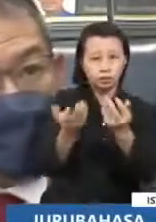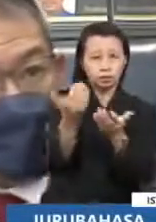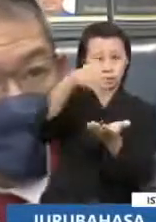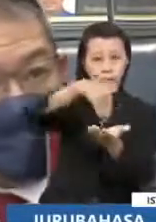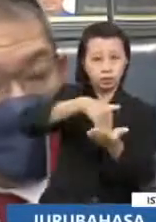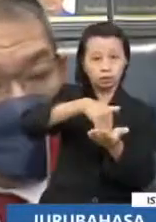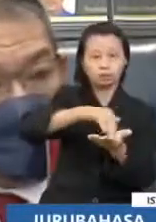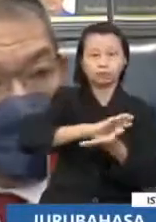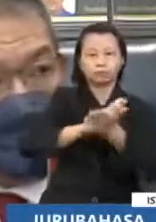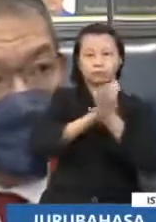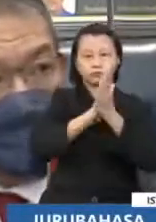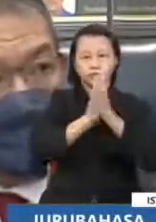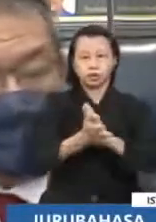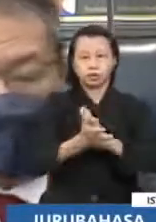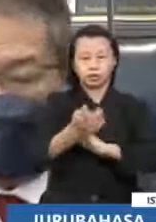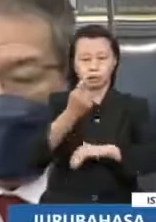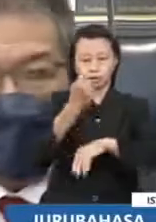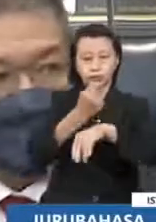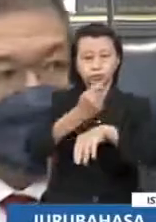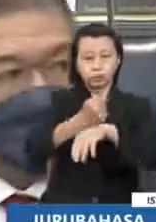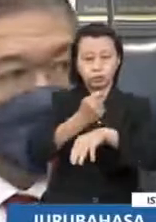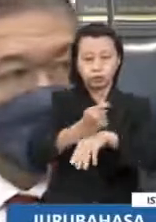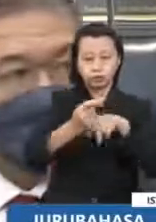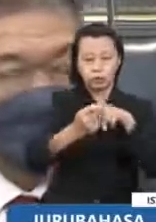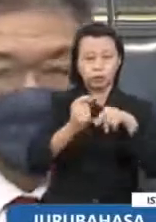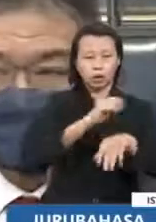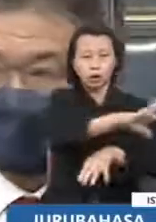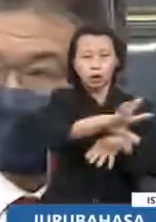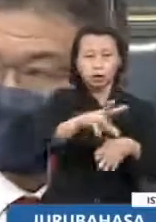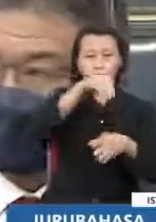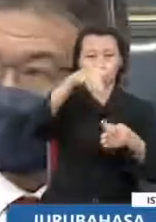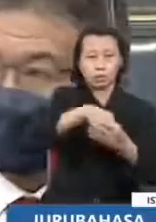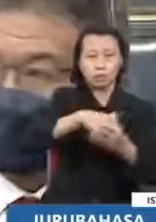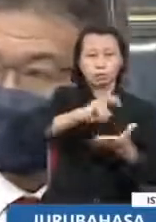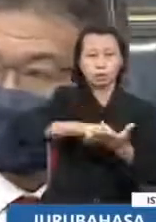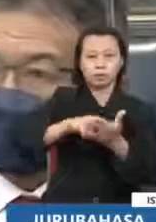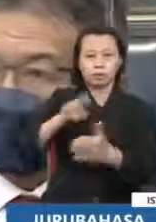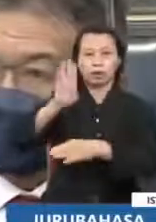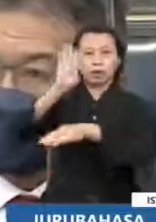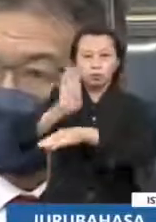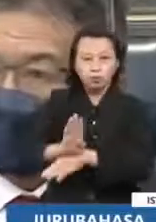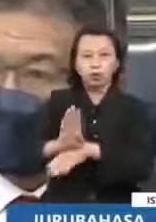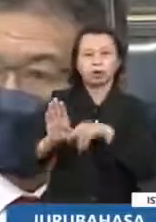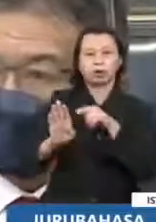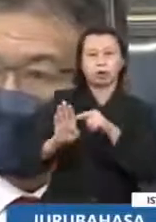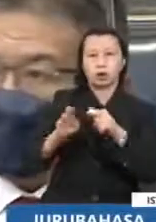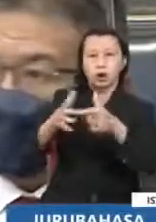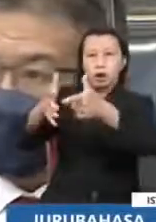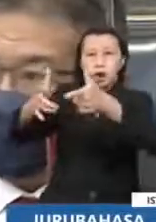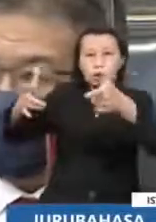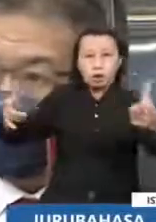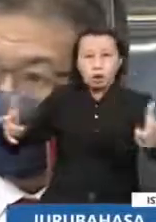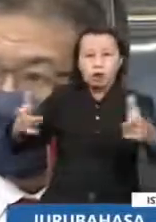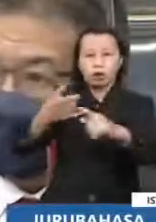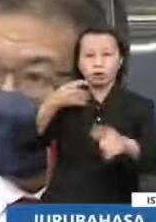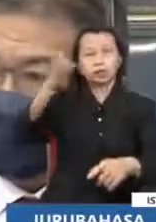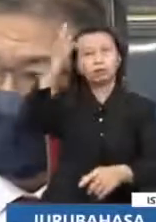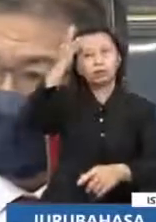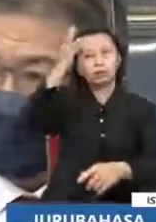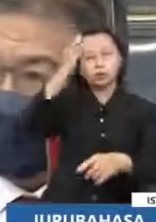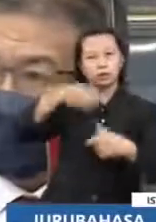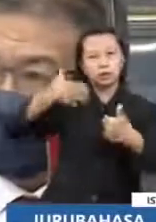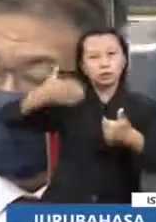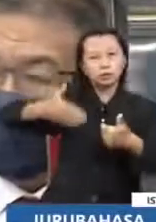kembali supaya tugasannya itu meliputi maksud kebudayaan yang luas, dari falsafah